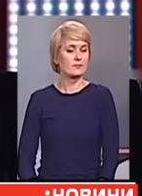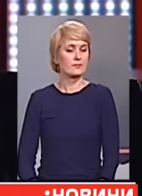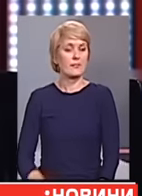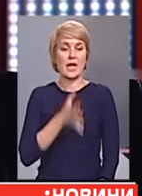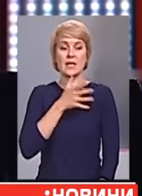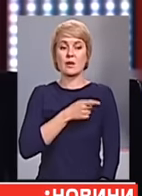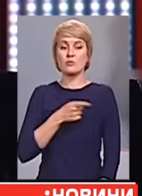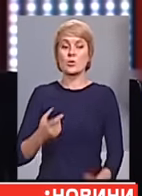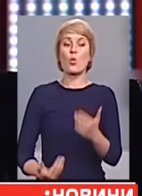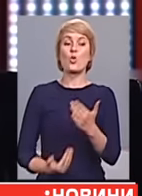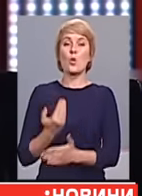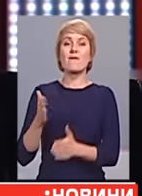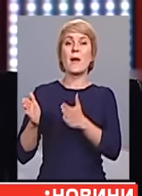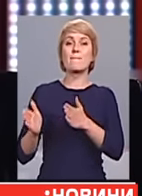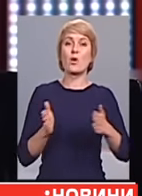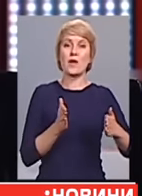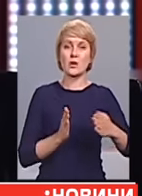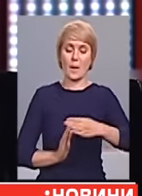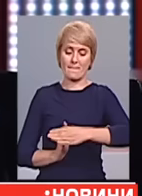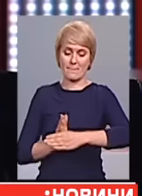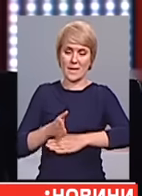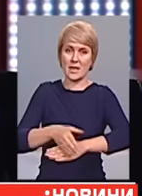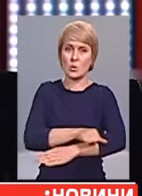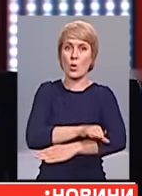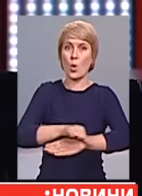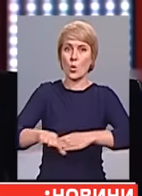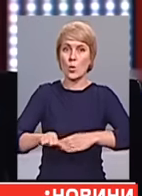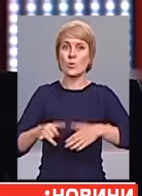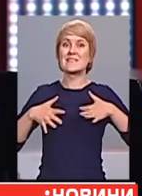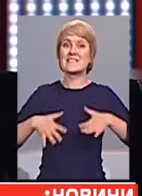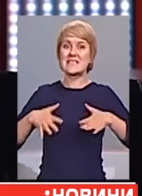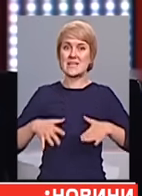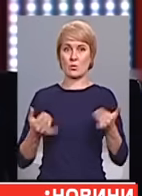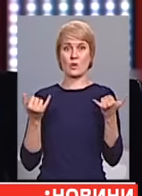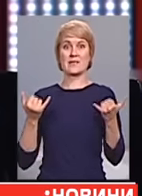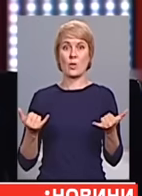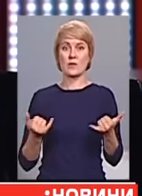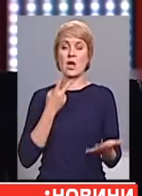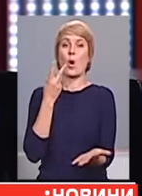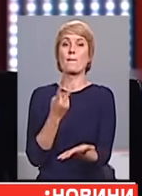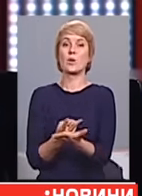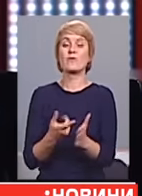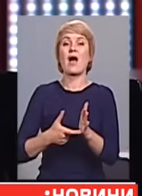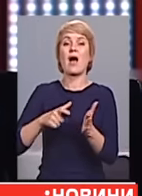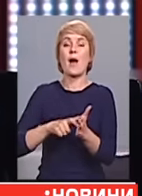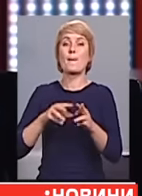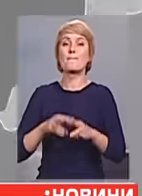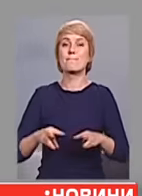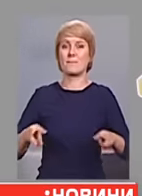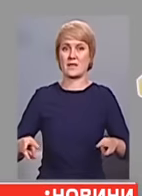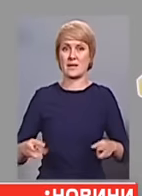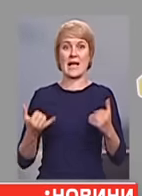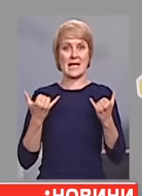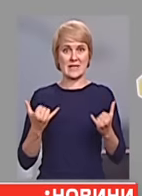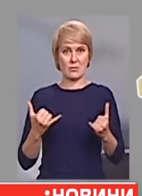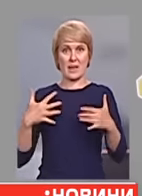Тим часом новий порядок перетину кордону з тимчасово окупованим Кримом сьогодні оприлюднив Кабмін. А відтепер на